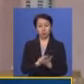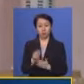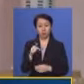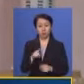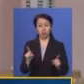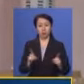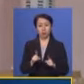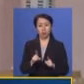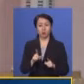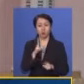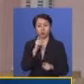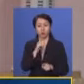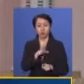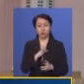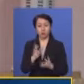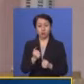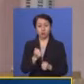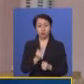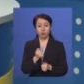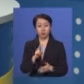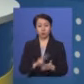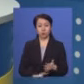того, какое количество было изъято и уничтожено.